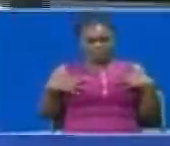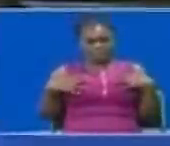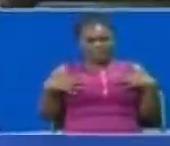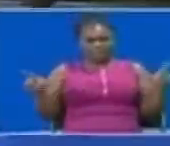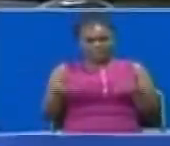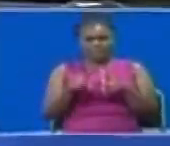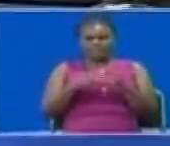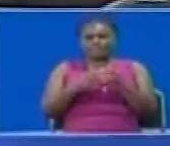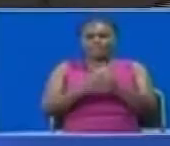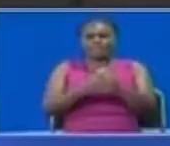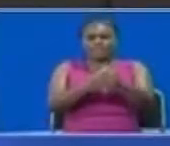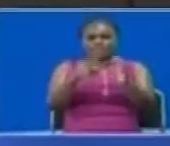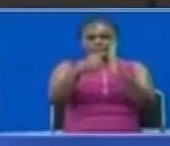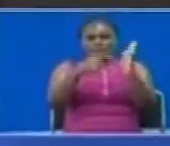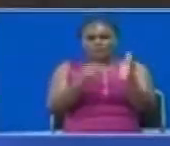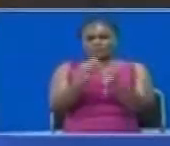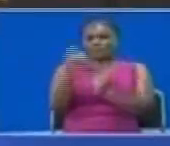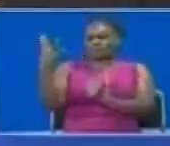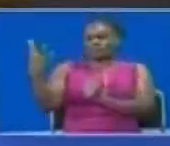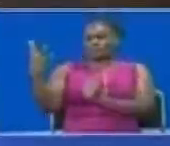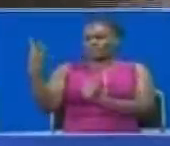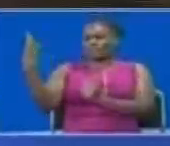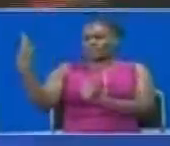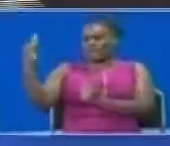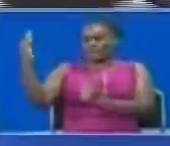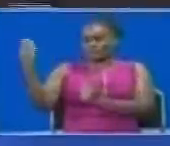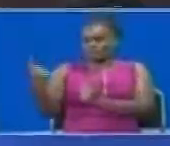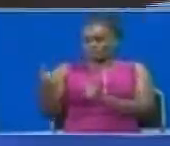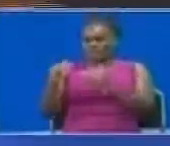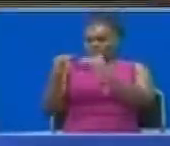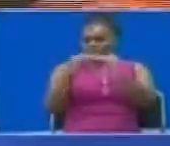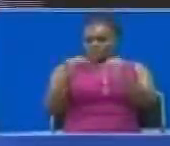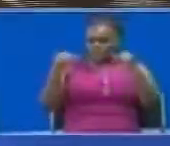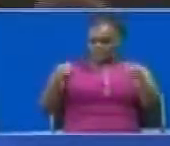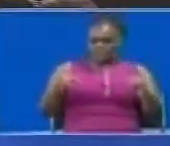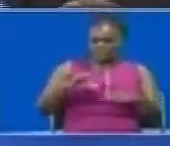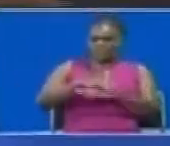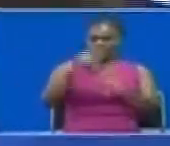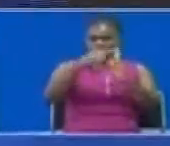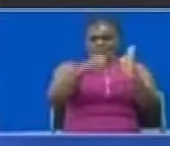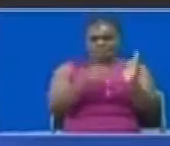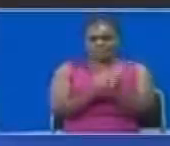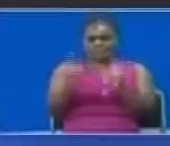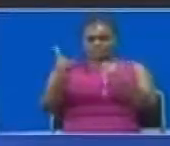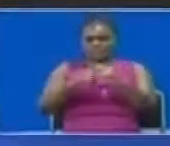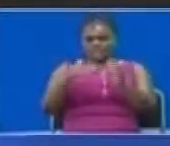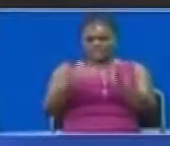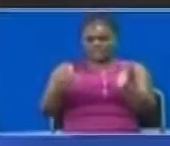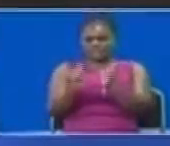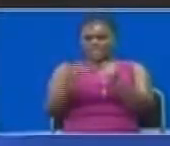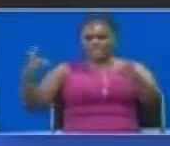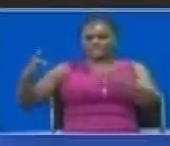Licha ya kuongoza kwa alama 15 katika robo ya tatu, Equity walijikaza na kuzoa alama 16 dhidi ya 18 za